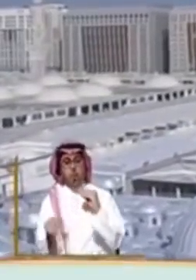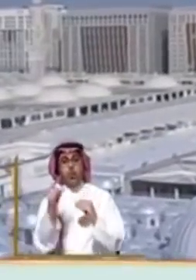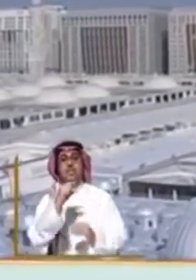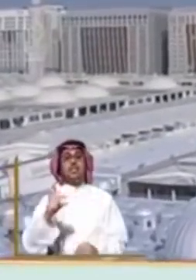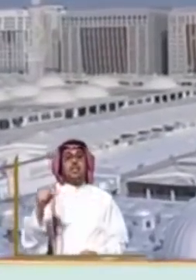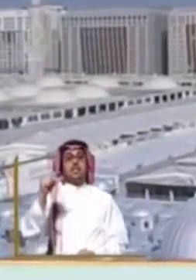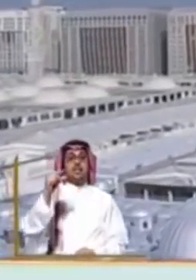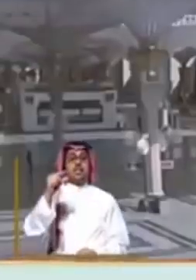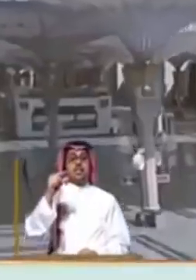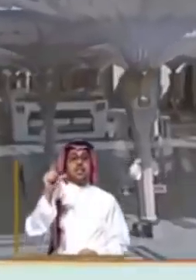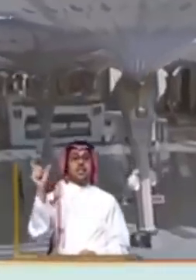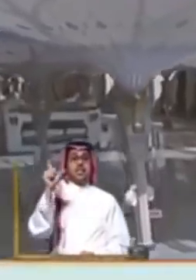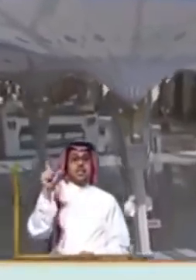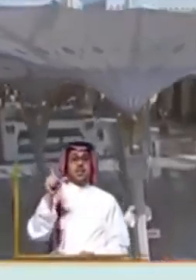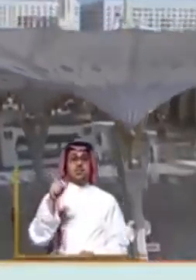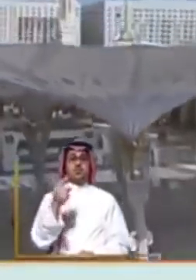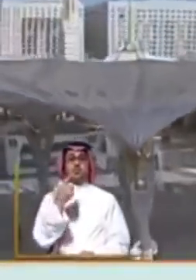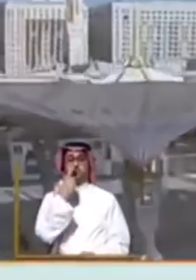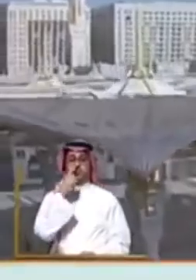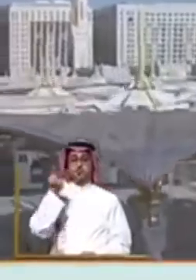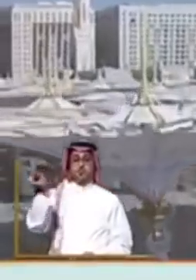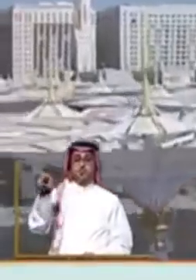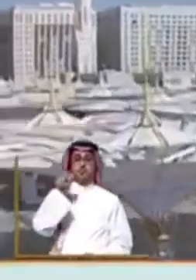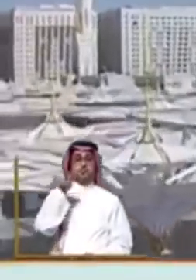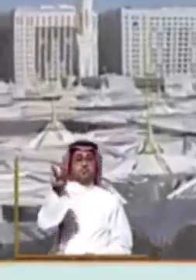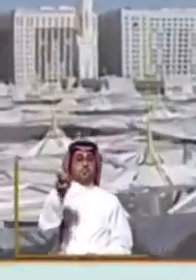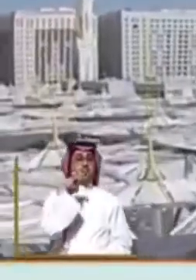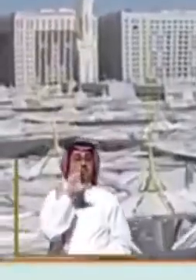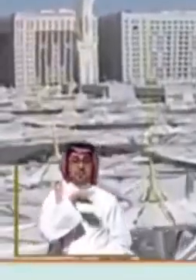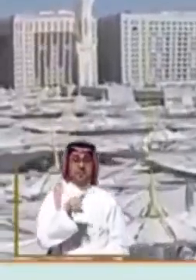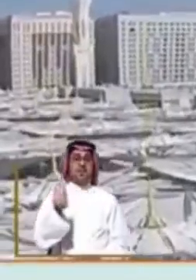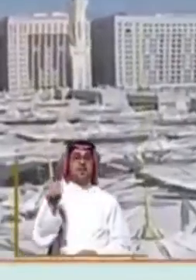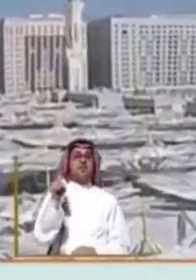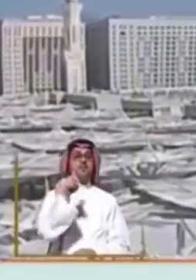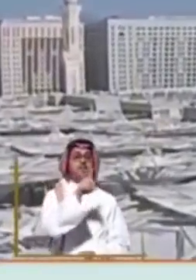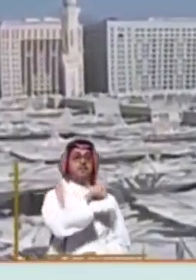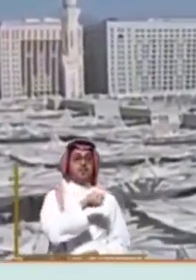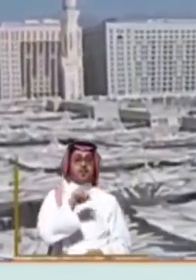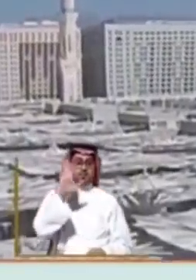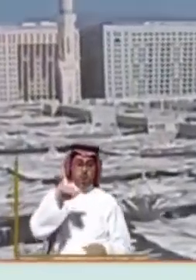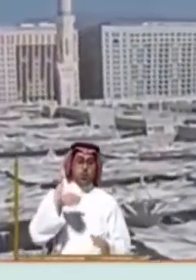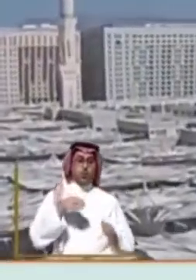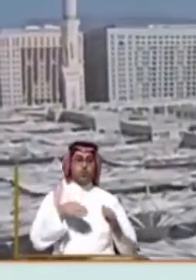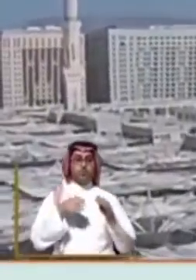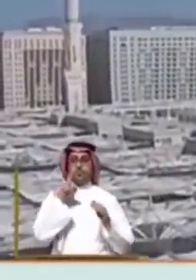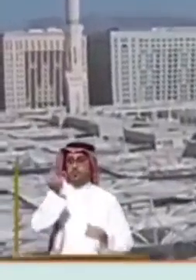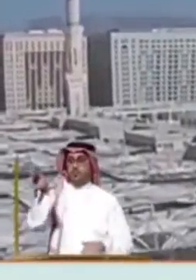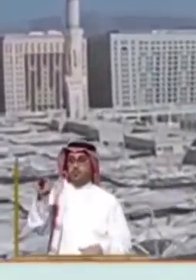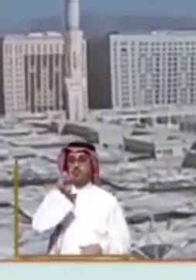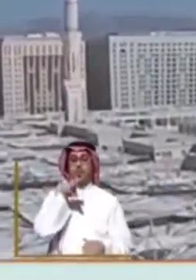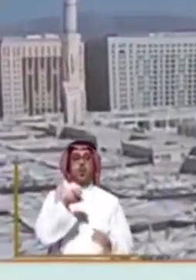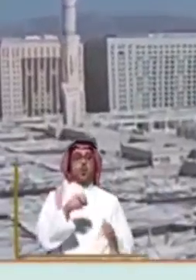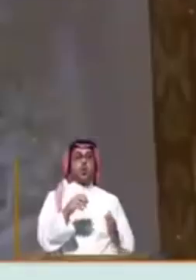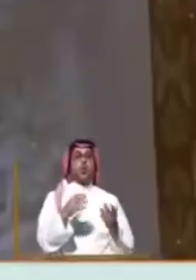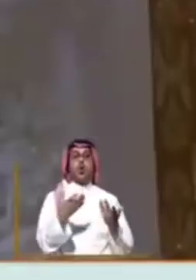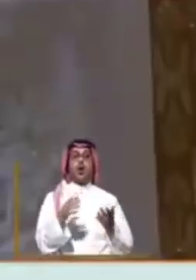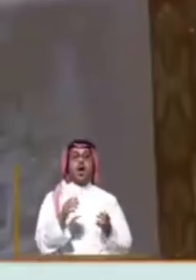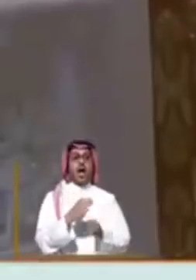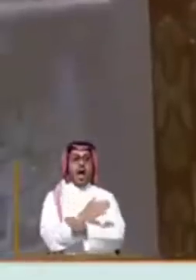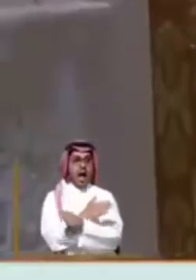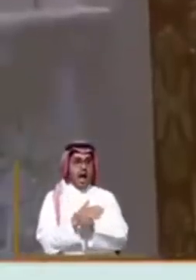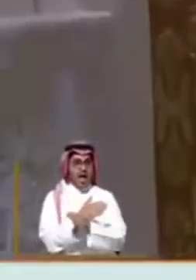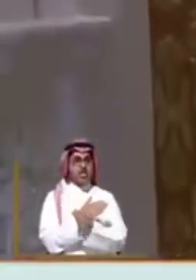الإسلامي. رائحة العطور الشرقية الأخاذة تختلط مع رائحة خشب الساج